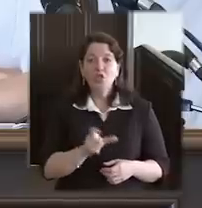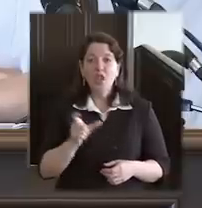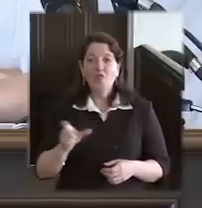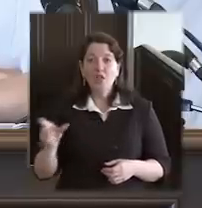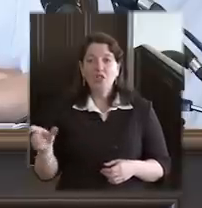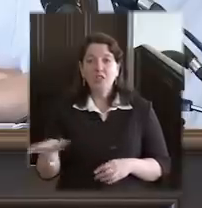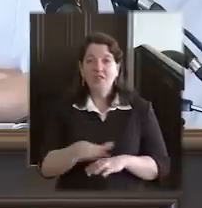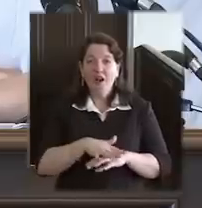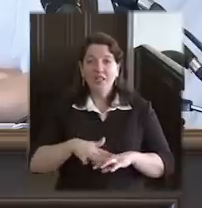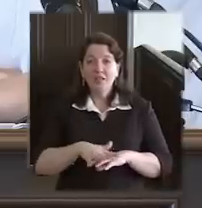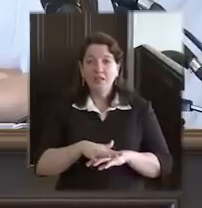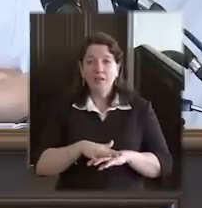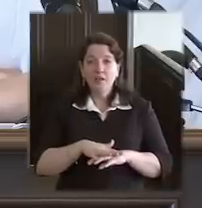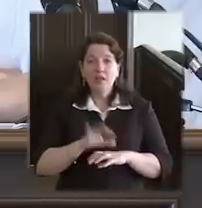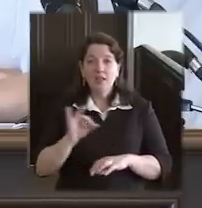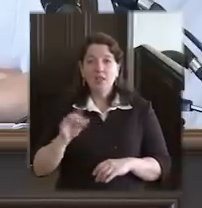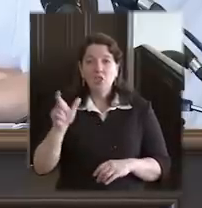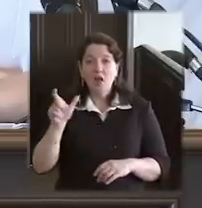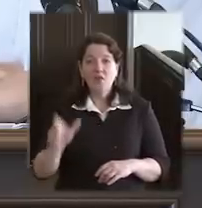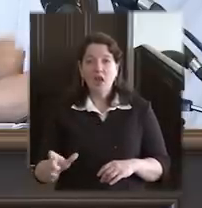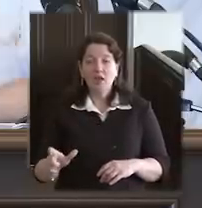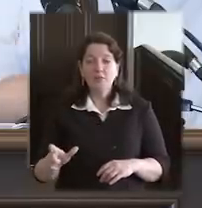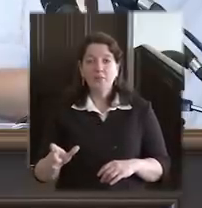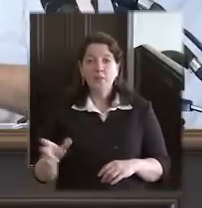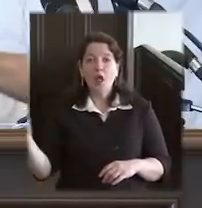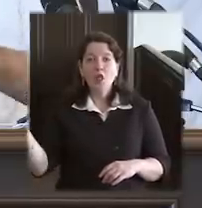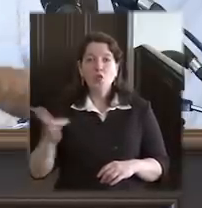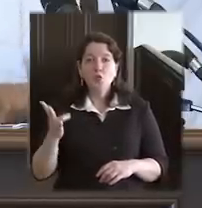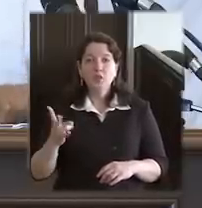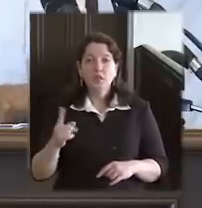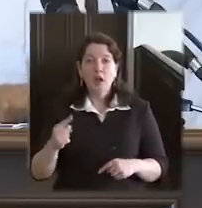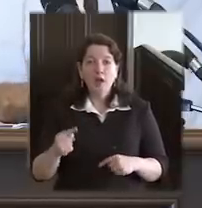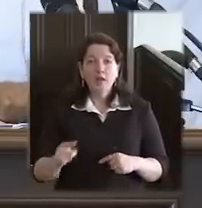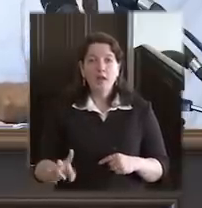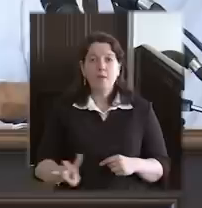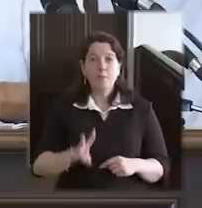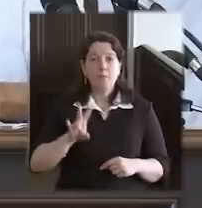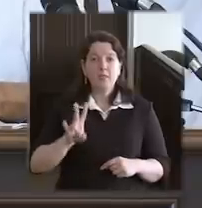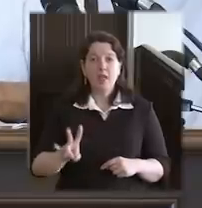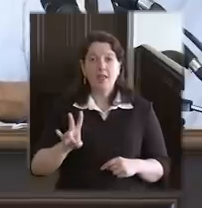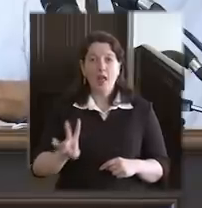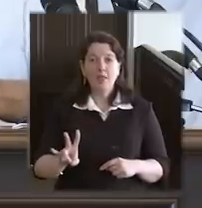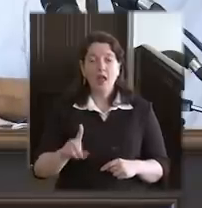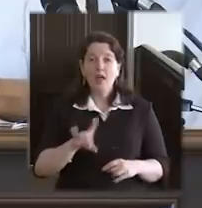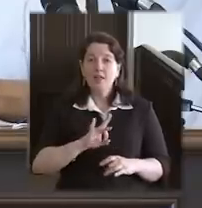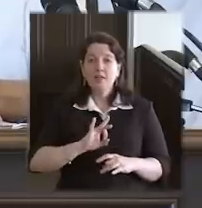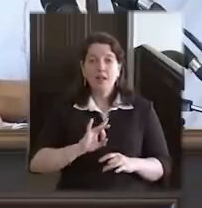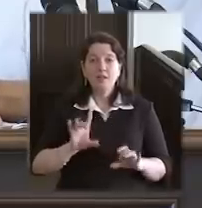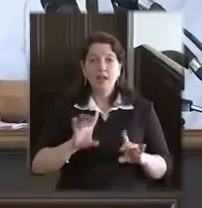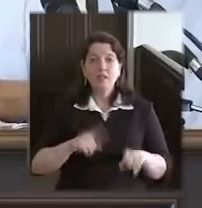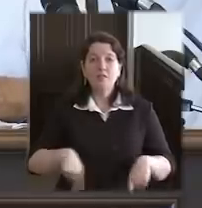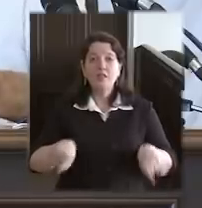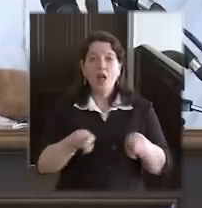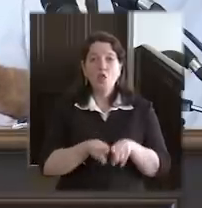человека прежде всего. Приходится постоянно вот, говорить о том,